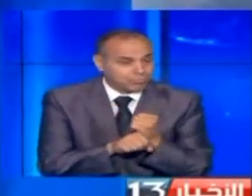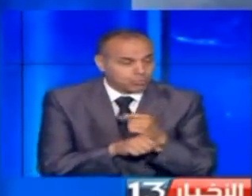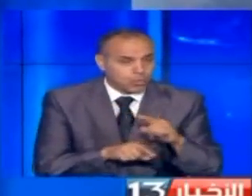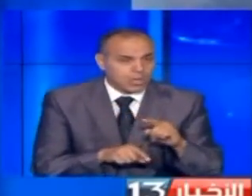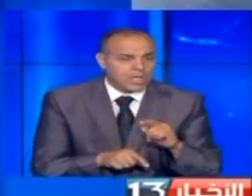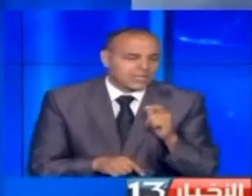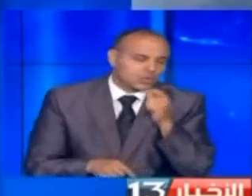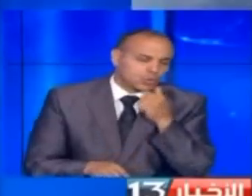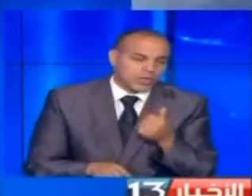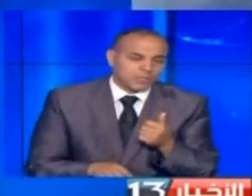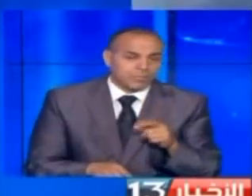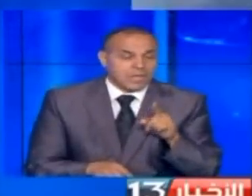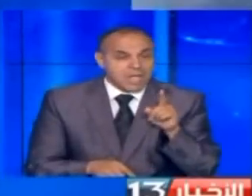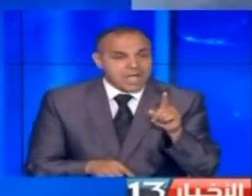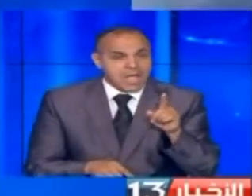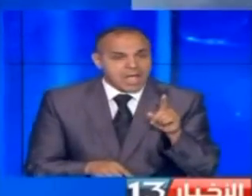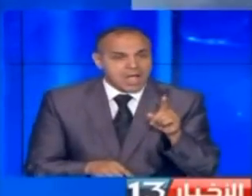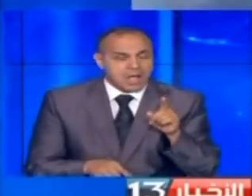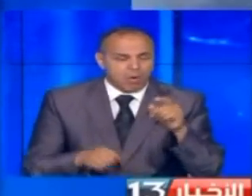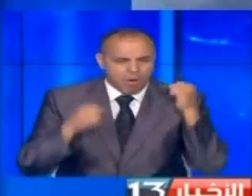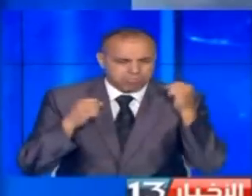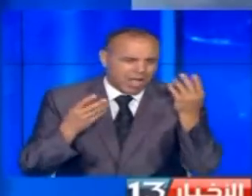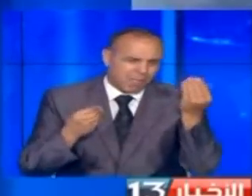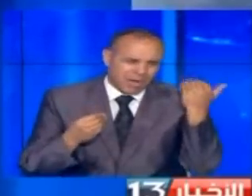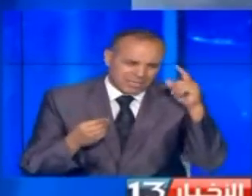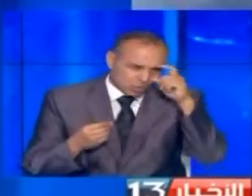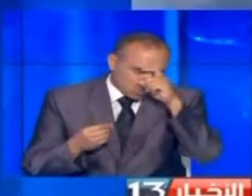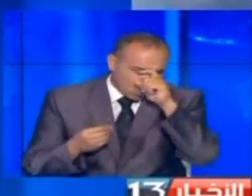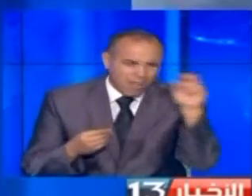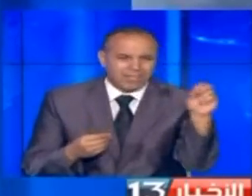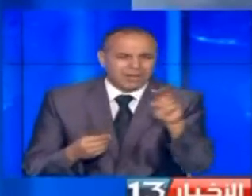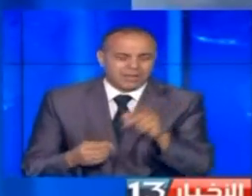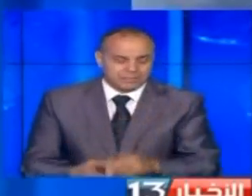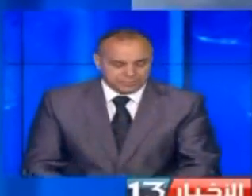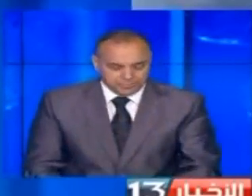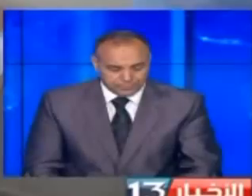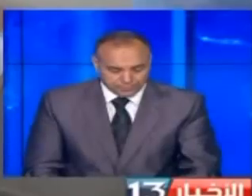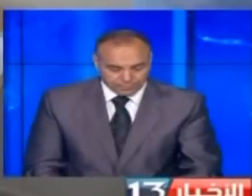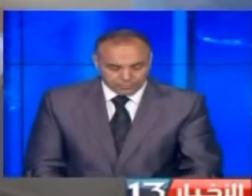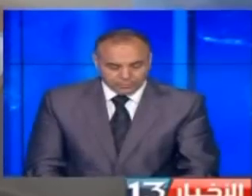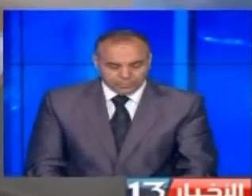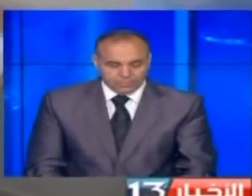غير كاف في ظل كثرة الاعتصامات وصعوبة التنقل.